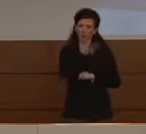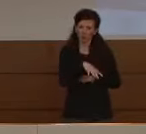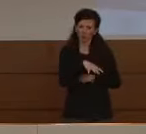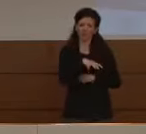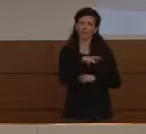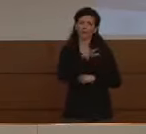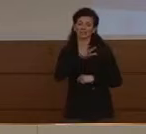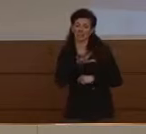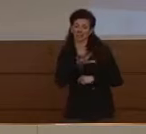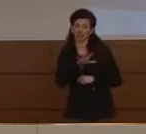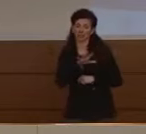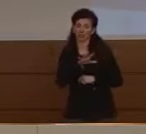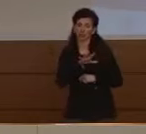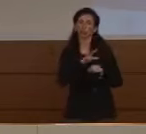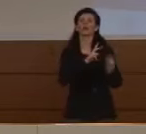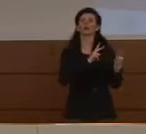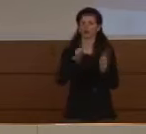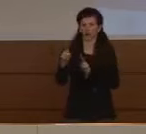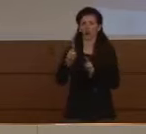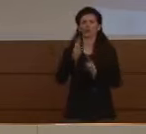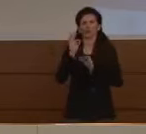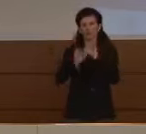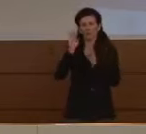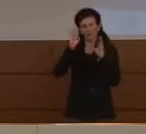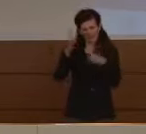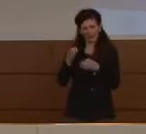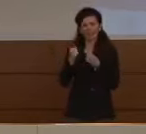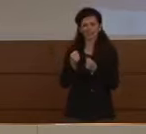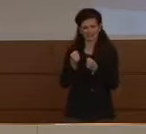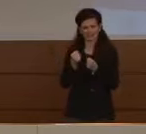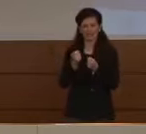4.035 sono ricoverati in terapia intensiva